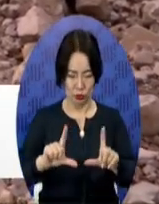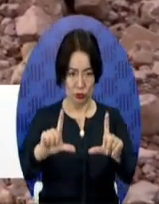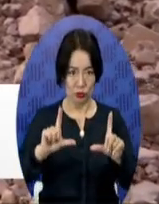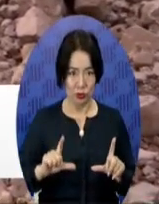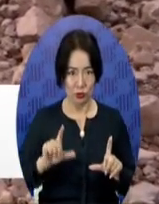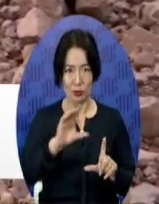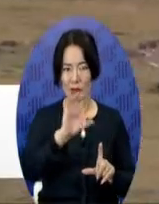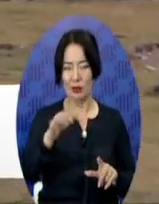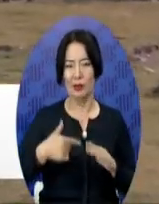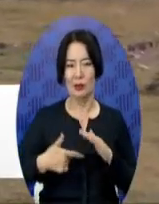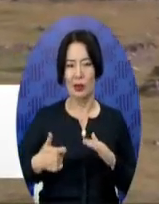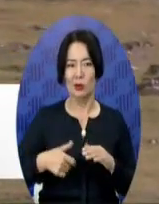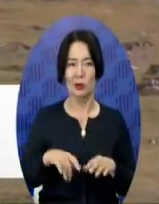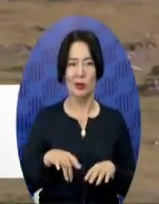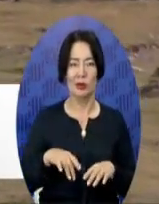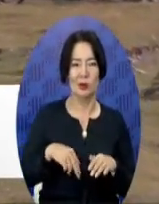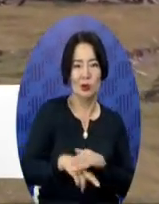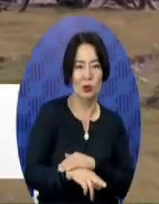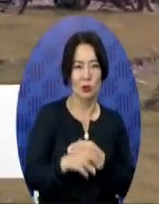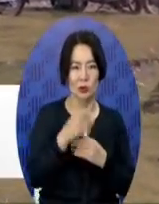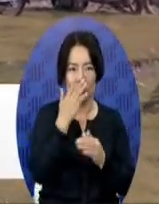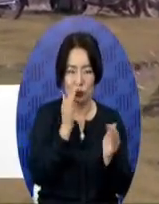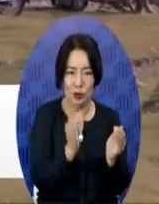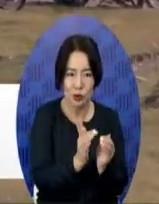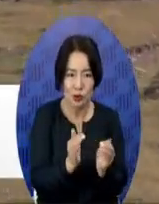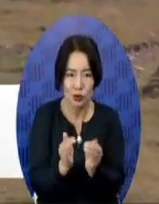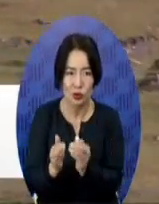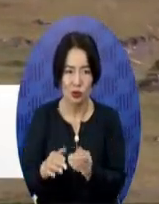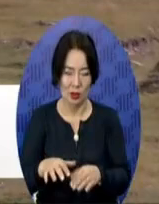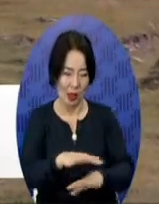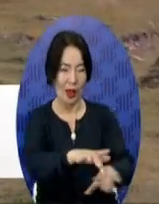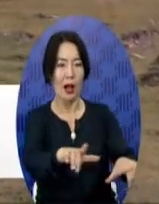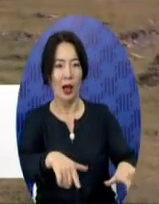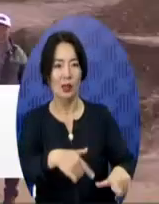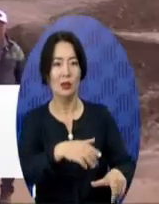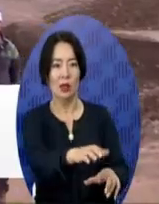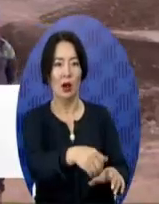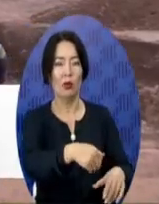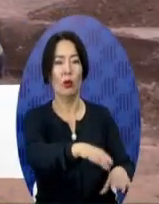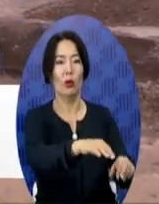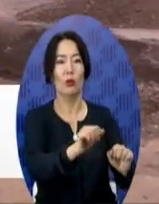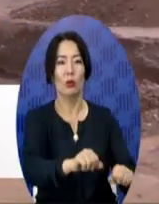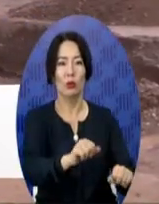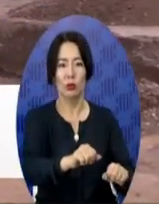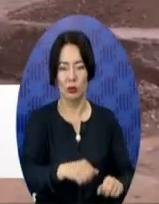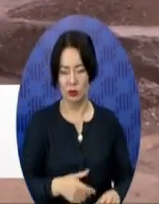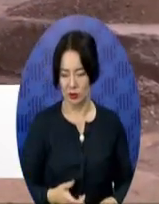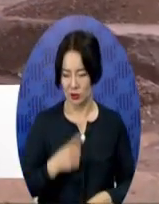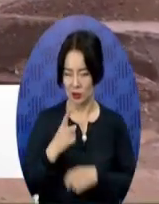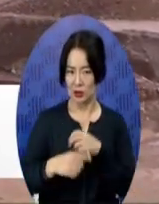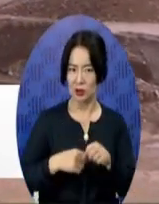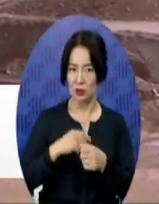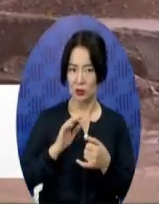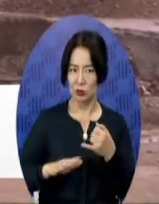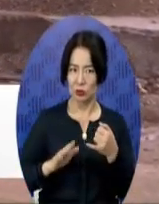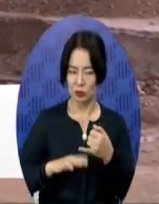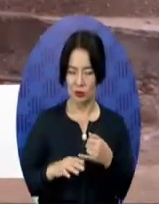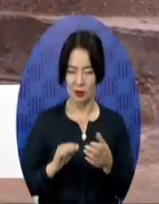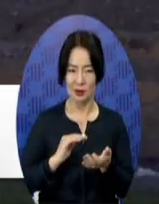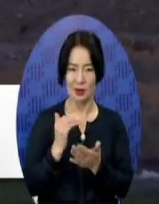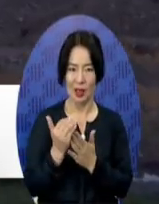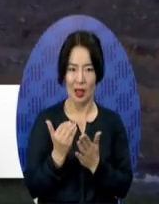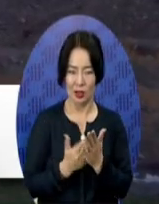компаниуд татвараас зайлсхийх зорилгоор бичил ургаачдаар өөрийн талбаадаа олборлолт явуулдаг. Ингэж явуулсан олборлолтоо жилийн эцсийн тайландаа